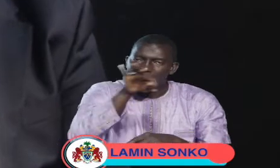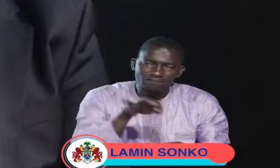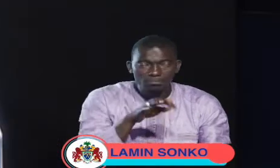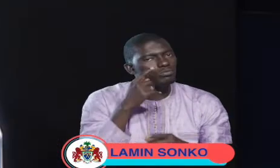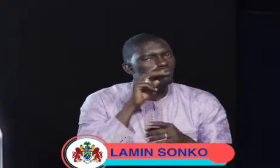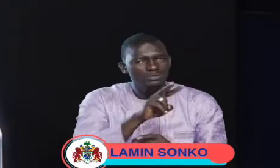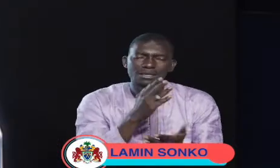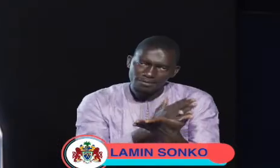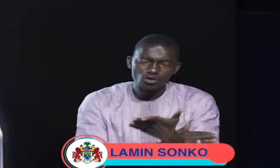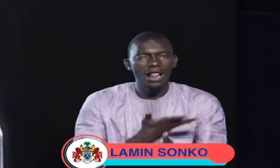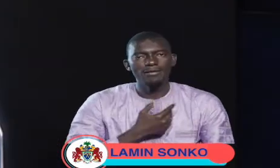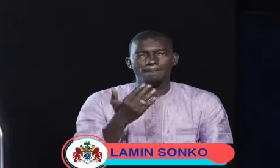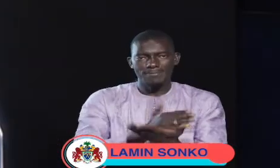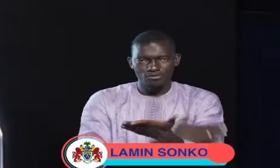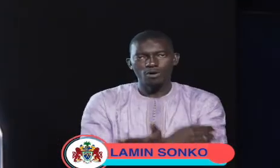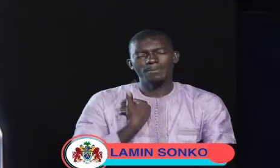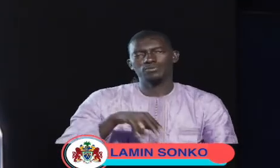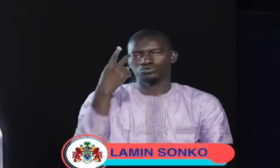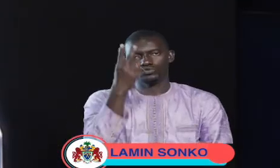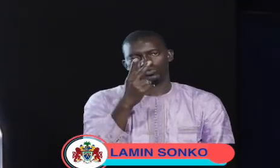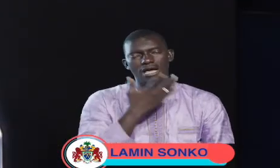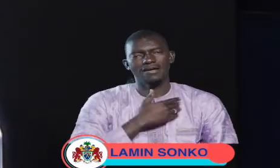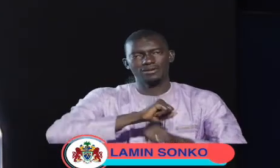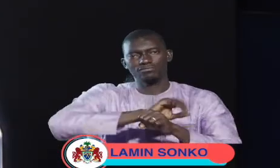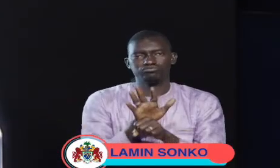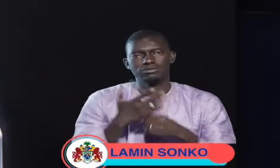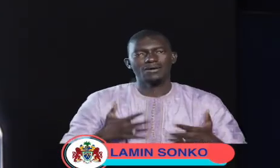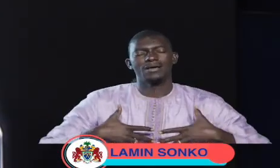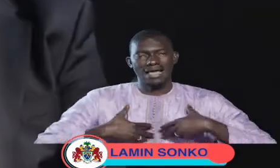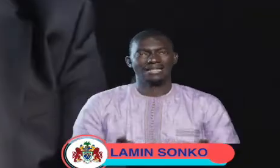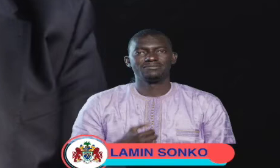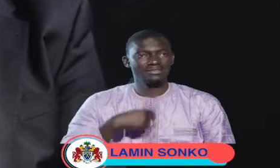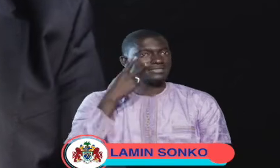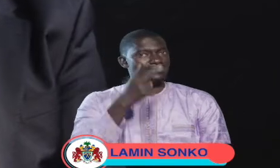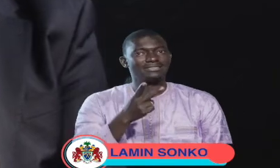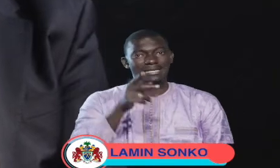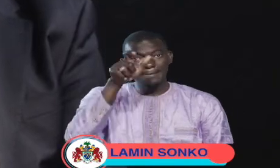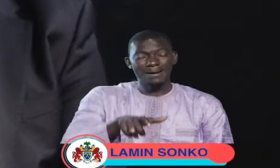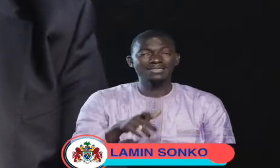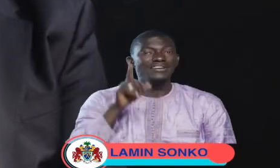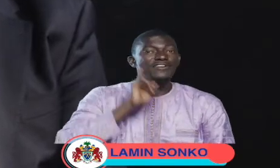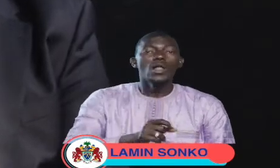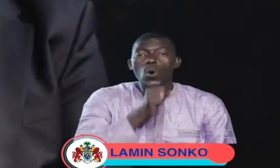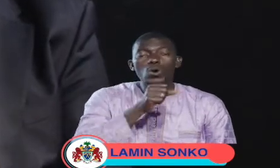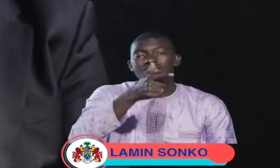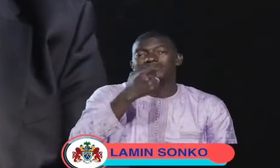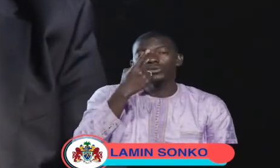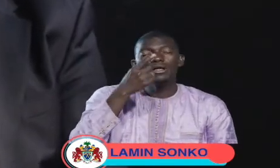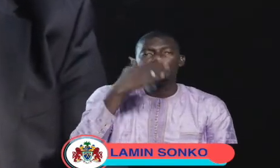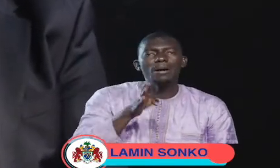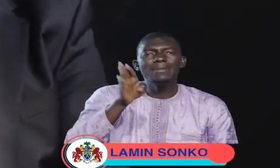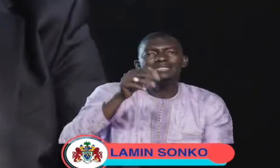nañ ko fi ñom ñaari nit ñom dañ leen bay li ma gis demba nu mu yel content na bu fa gaay bu fa